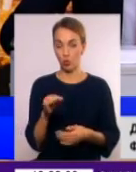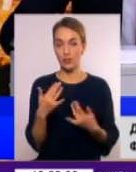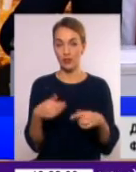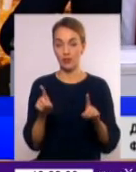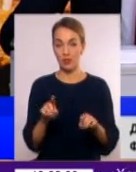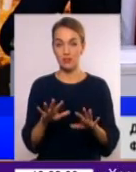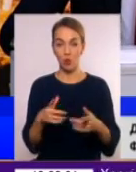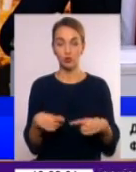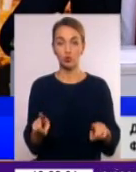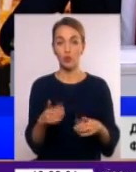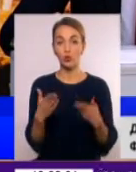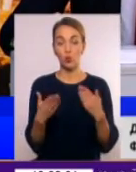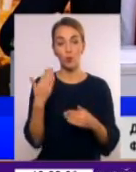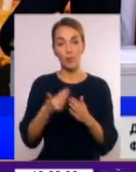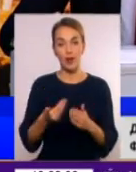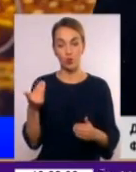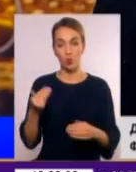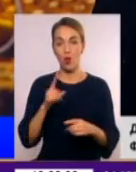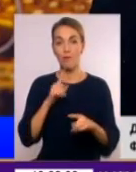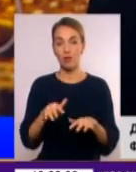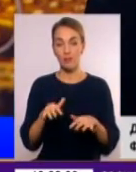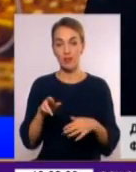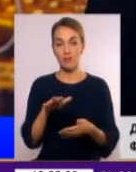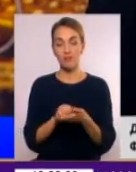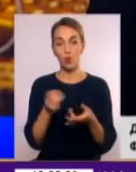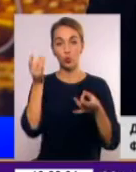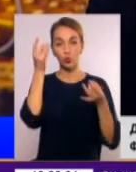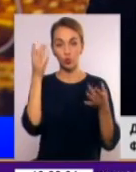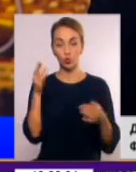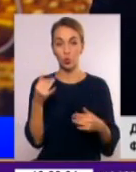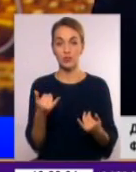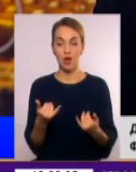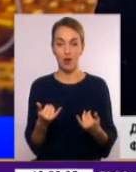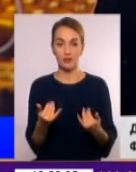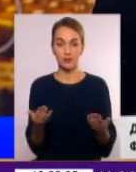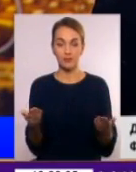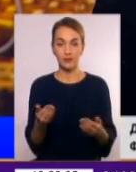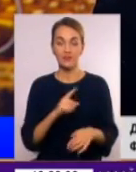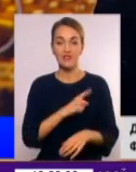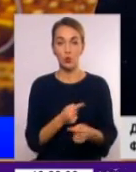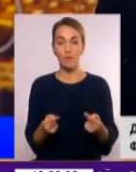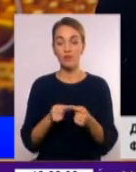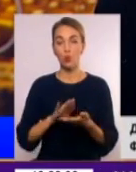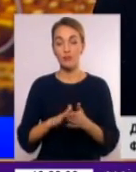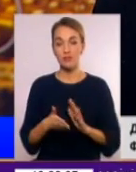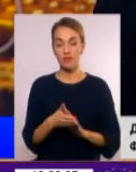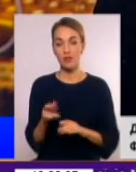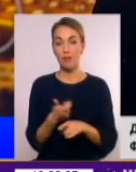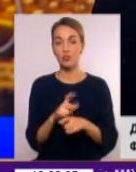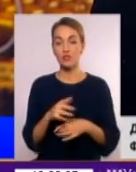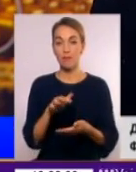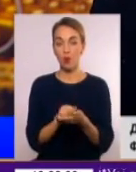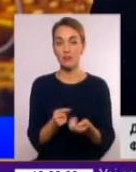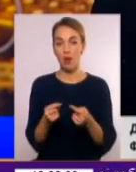вже сталося, що якщо в попередньому парламенті я займався культурою, то зараз, ну, в силу певних обставин, я більше займаюся